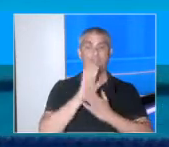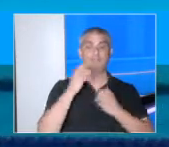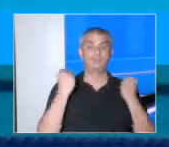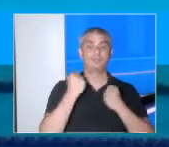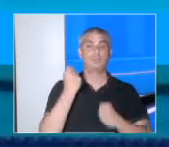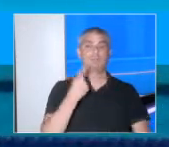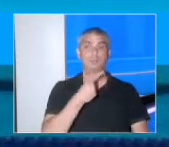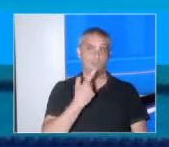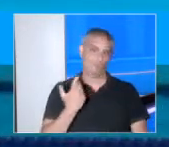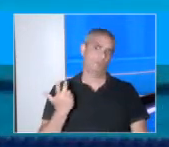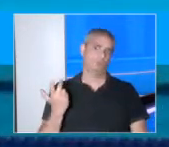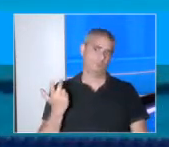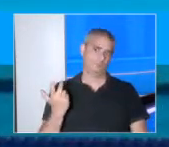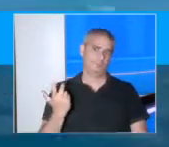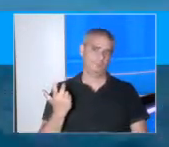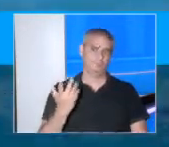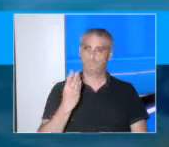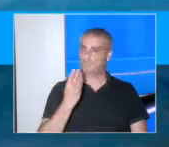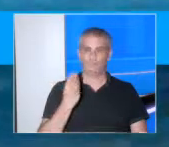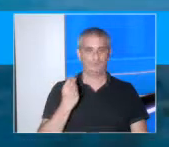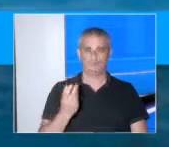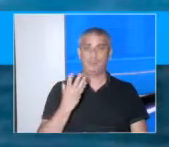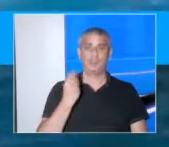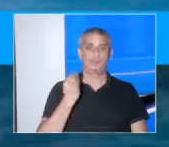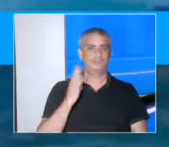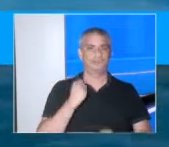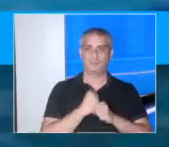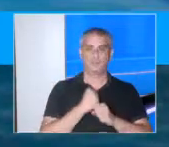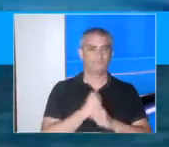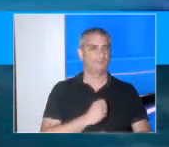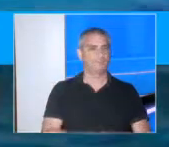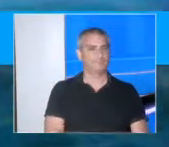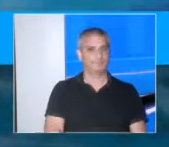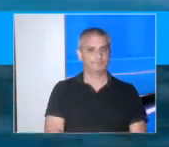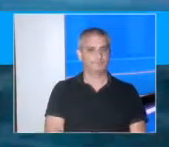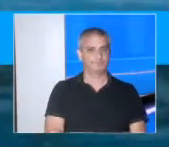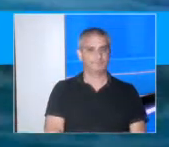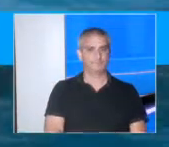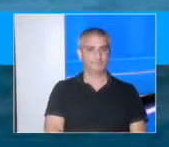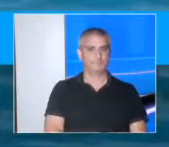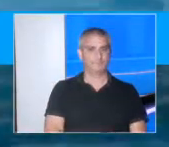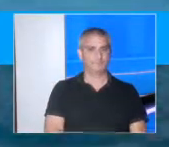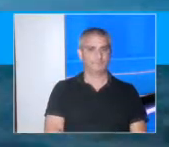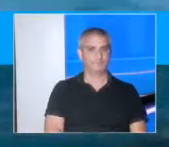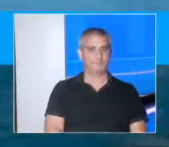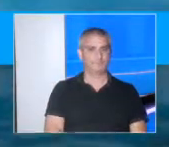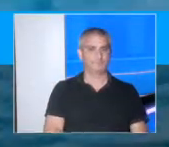בשבוע, זה הרבה עבודה. עכשיו, להיות שחיין זה הרבה